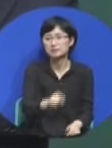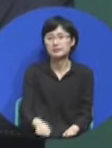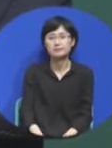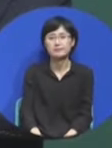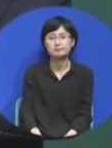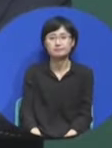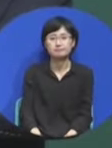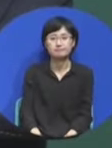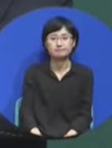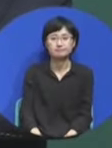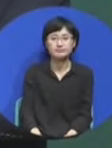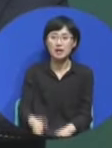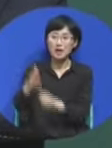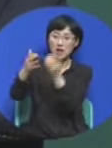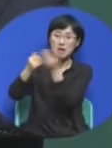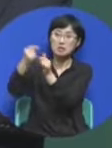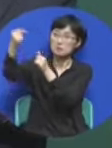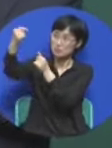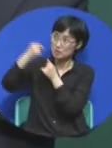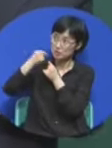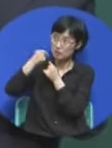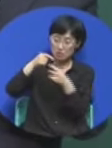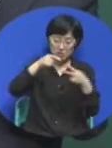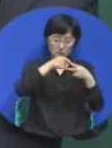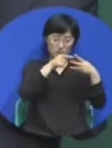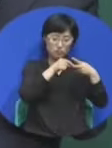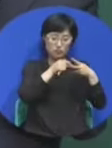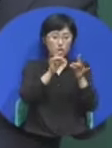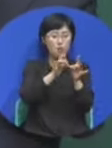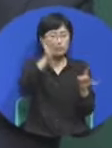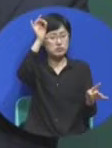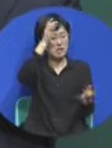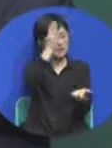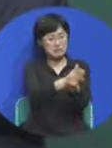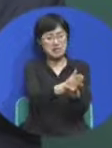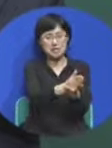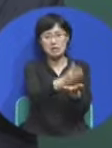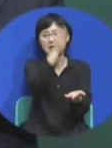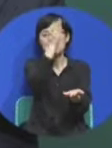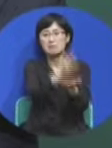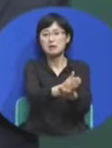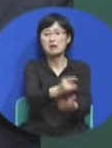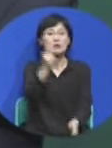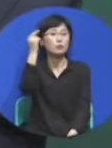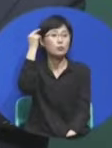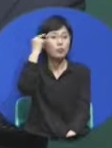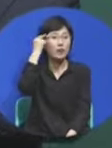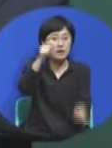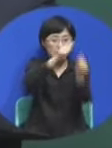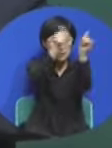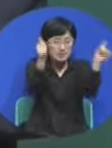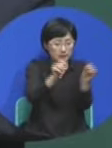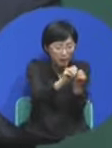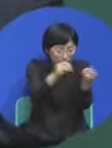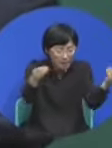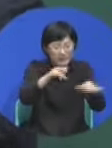如果人去除了神之外敬拜和赞美他神的话，那就是拜偶像. 그래서 하나님은 우상 숭배하지 말라고 말씀합니다. 所以神说不可拜偶像. 거기에 사단이 역사하기 때문에 그렇습니다.